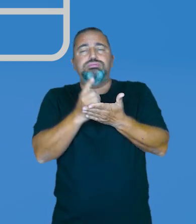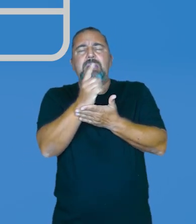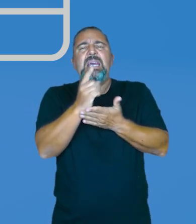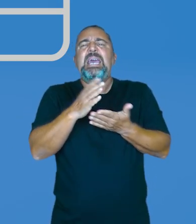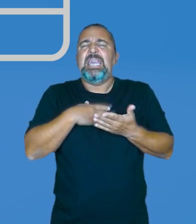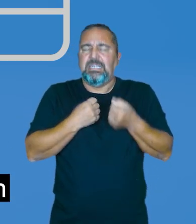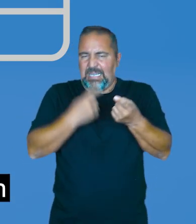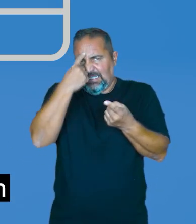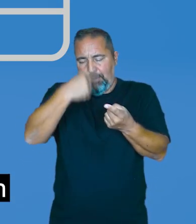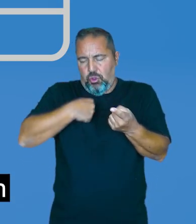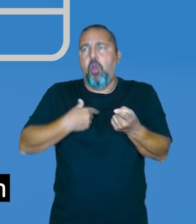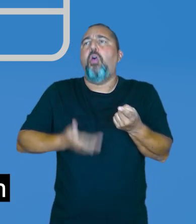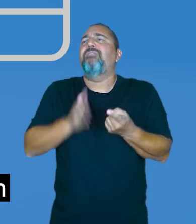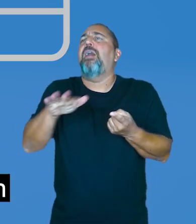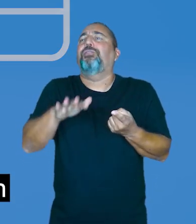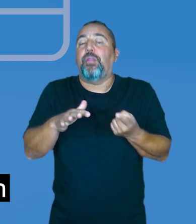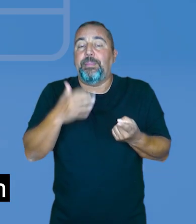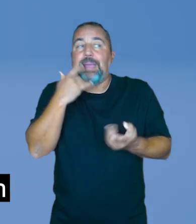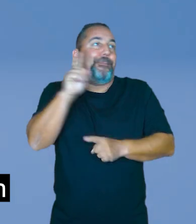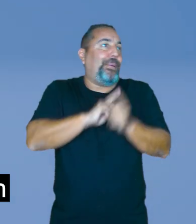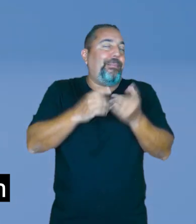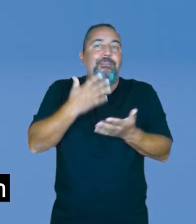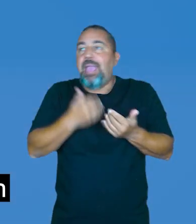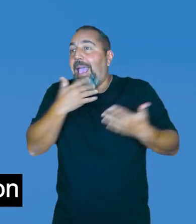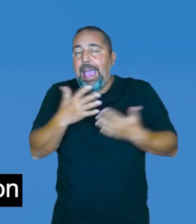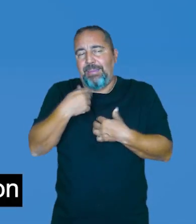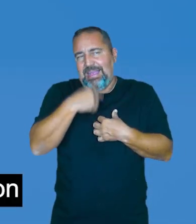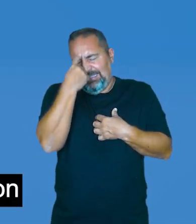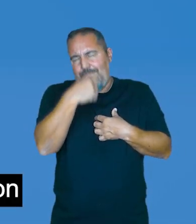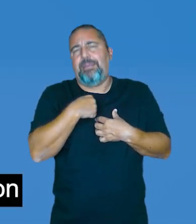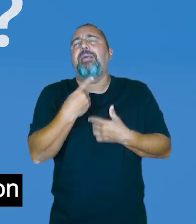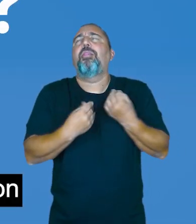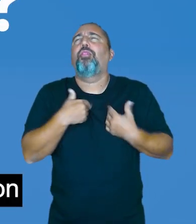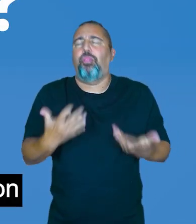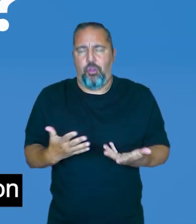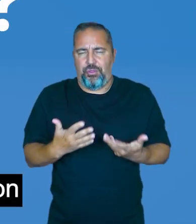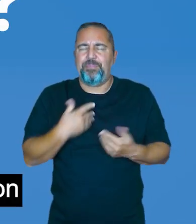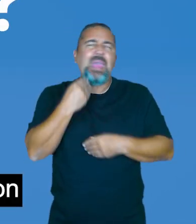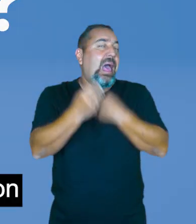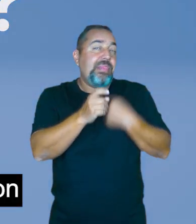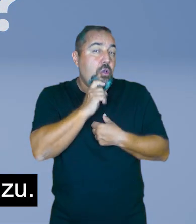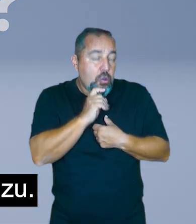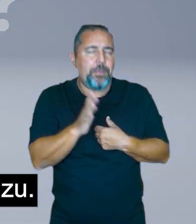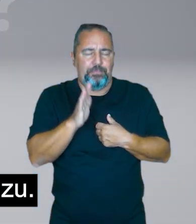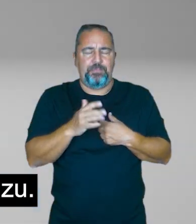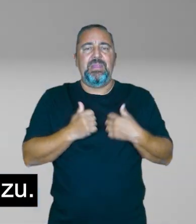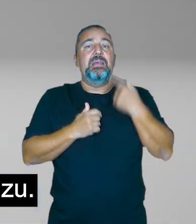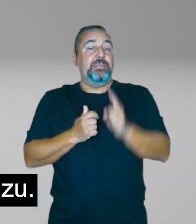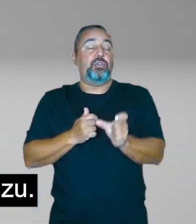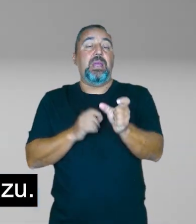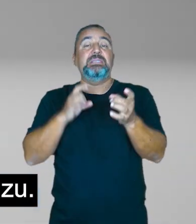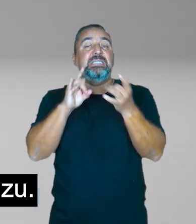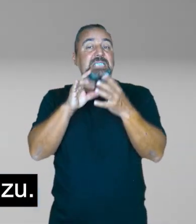oso erabilgarria da bizikletarekin edo ibilbide bizikletarekin bazoaz eta arazoren bat izanez gero, non zauden